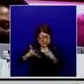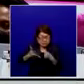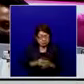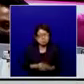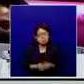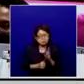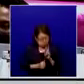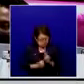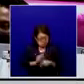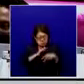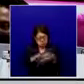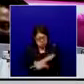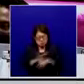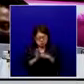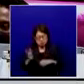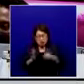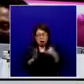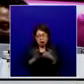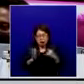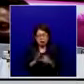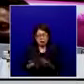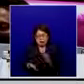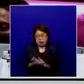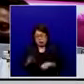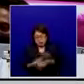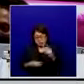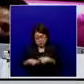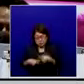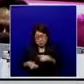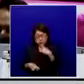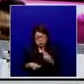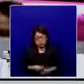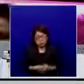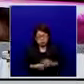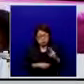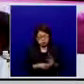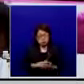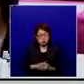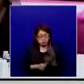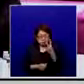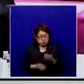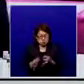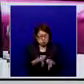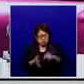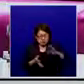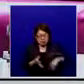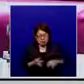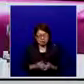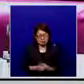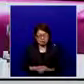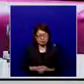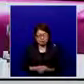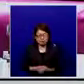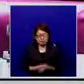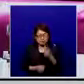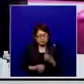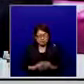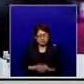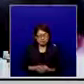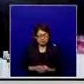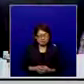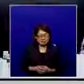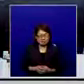ายซ้ำเติมวิกฤตเศรษฐกิจเดี๋ยวทุจริตยังไงตามผมดูแผ่นต่อไป